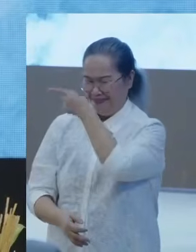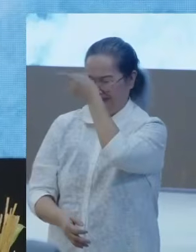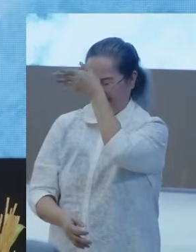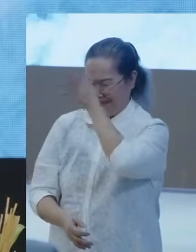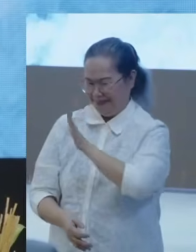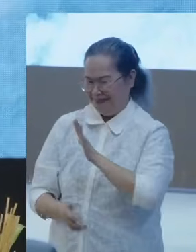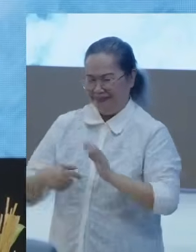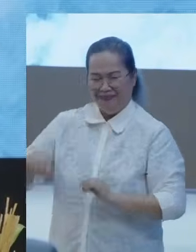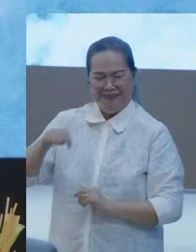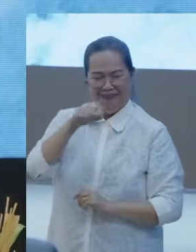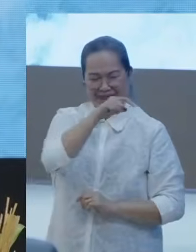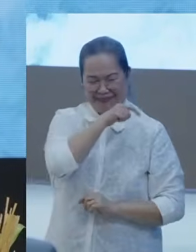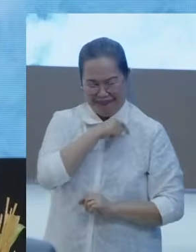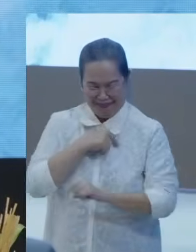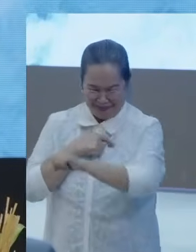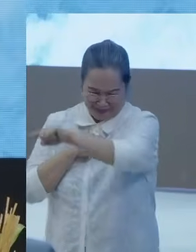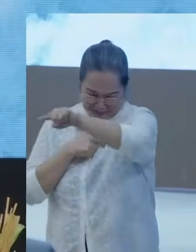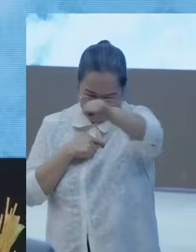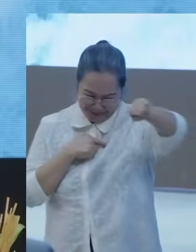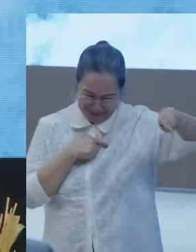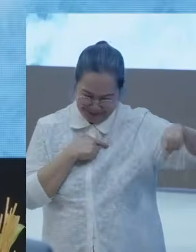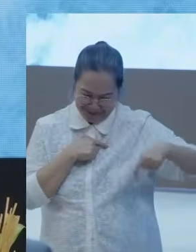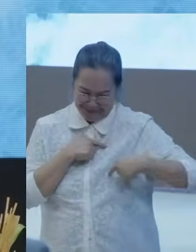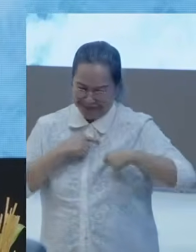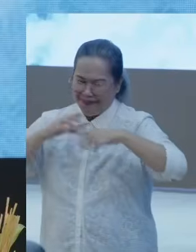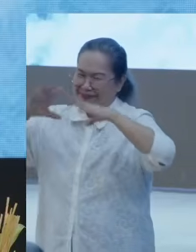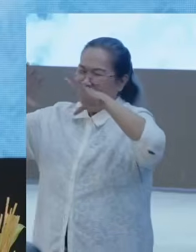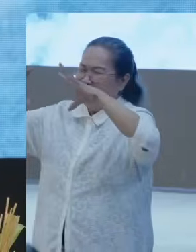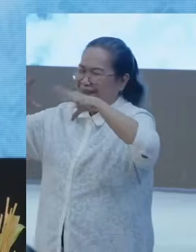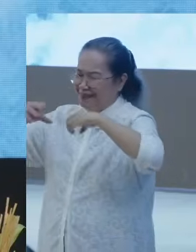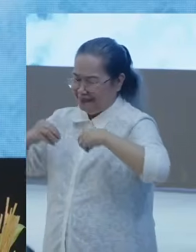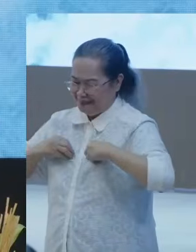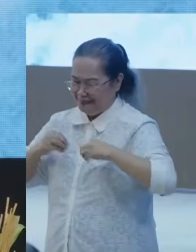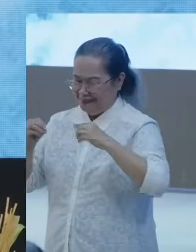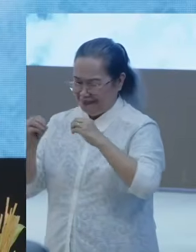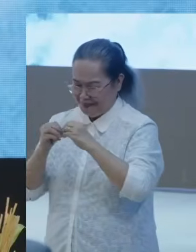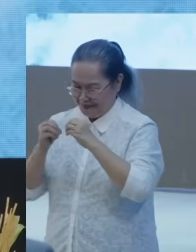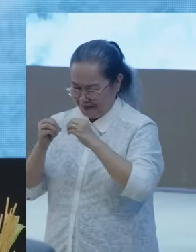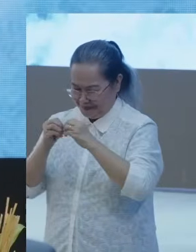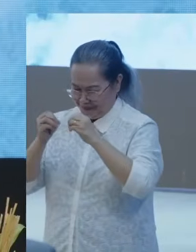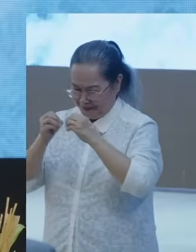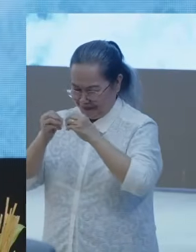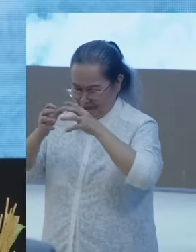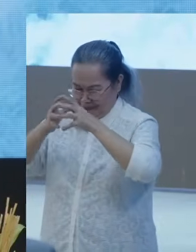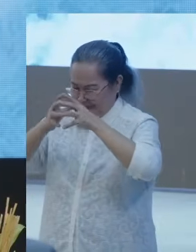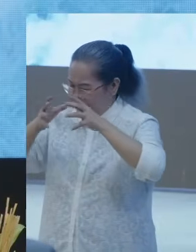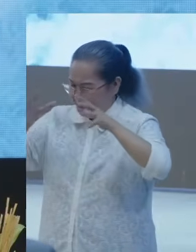At kami, Panginoon, ay tumanggap ng mas dakilang ebanghelyo.